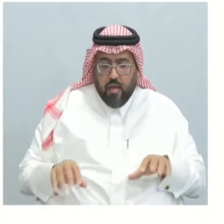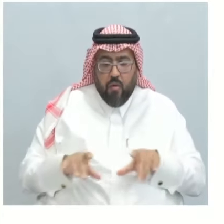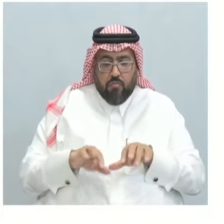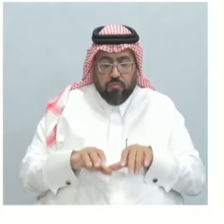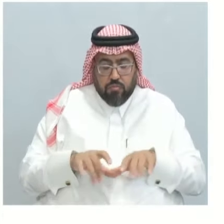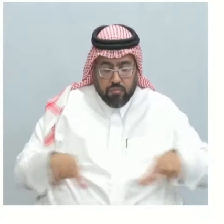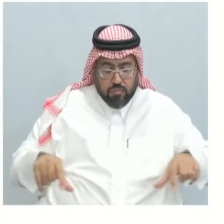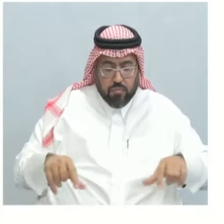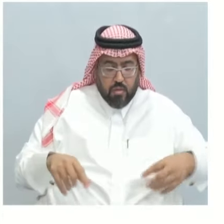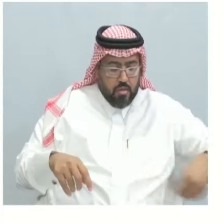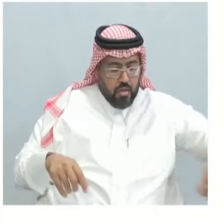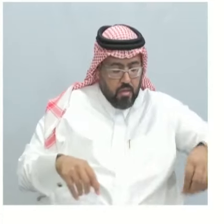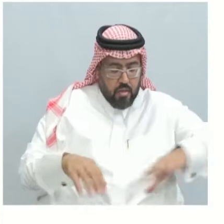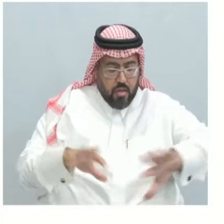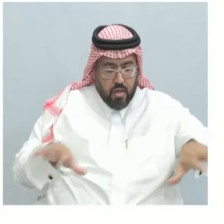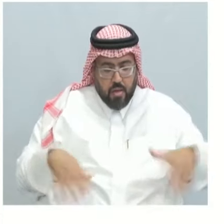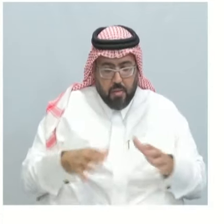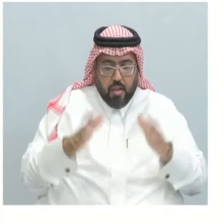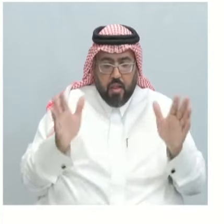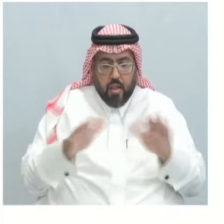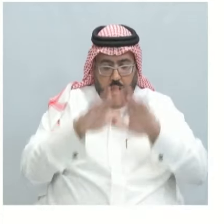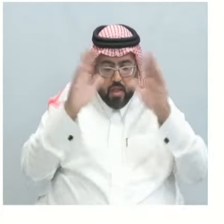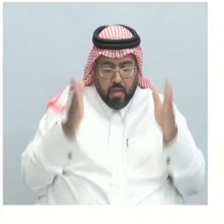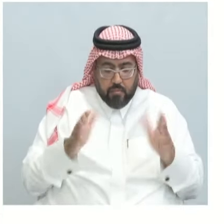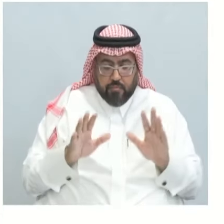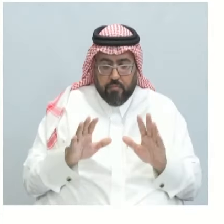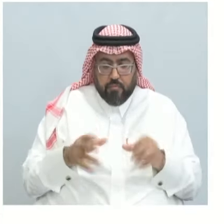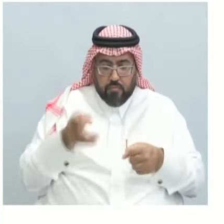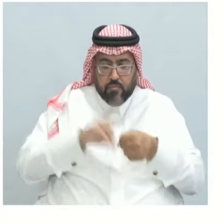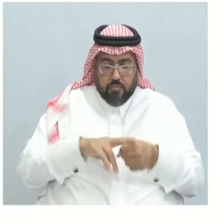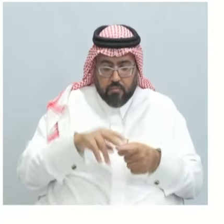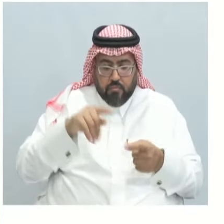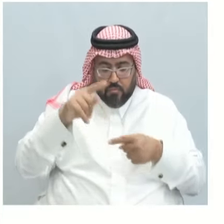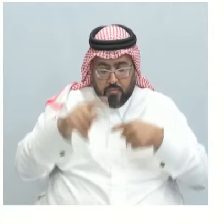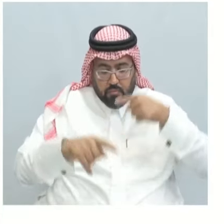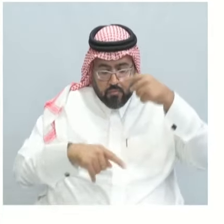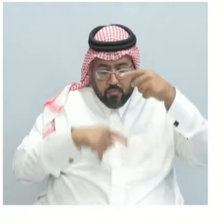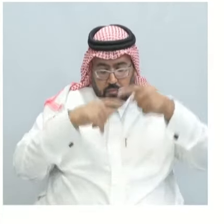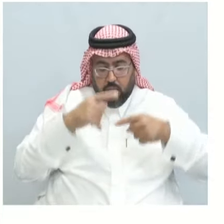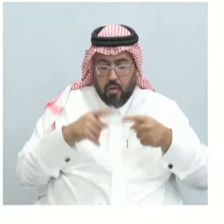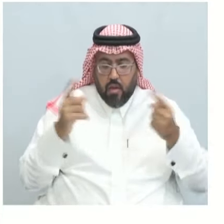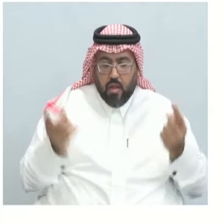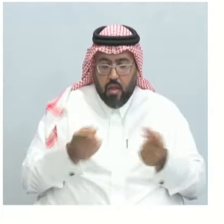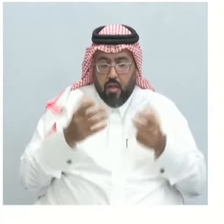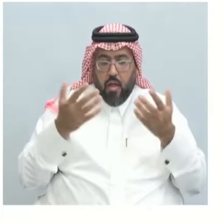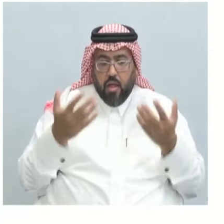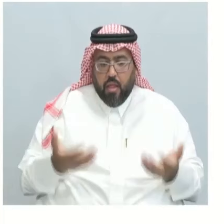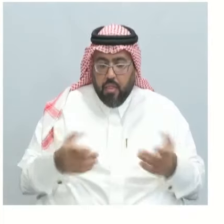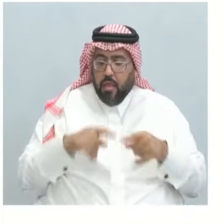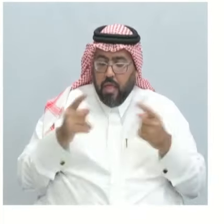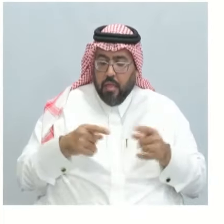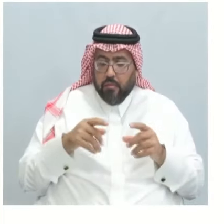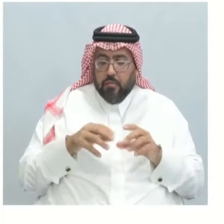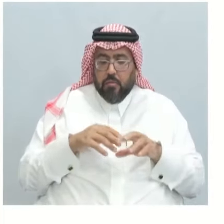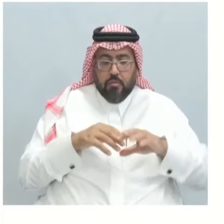المفاتيح وحاول مره اخرى اذا بدا اعاده التشغيل الحاسب بصوره طبيعيه يجب عليك